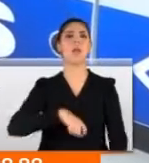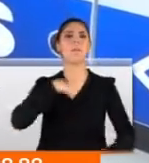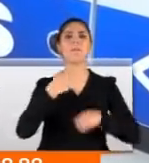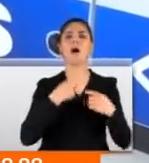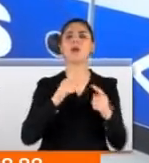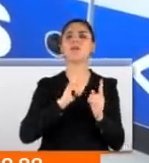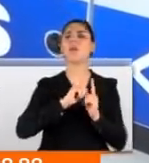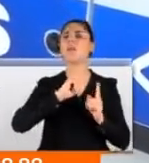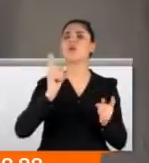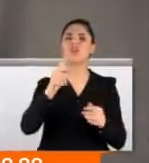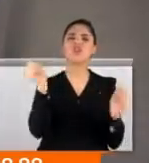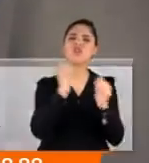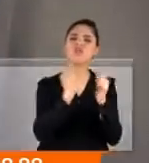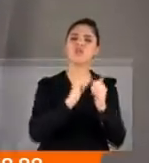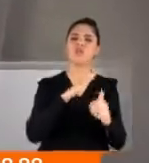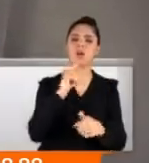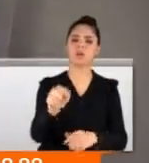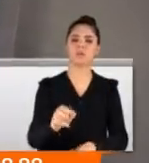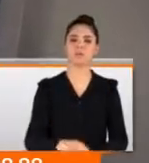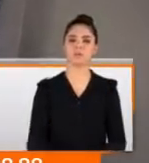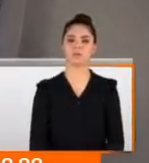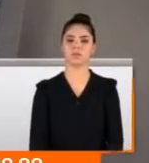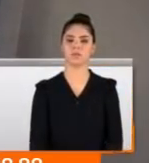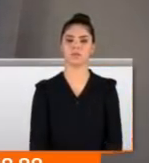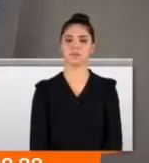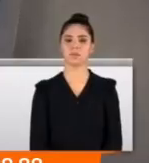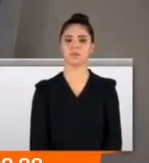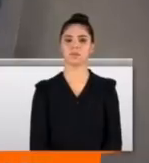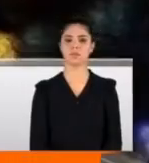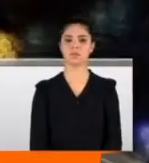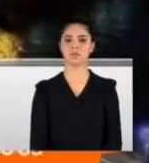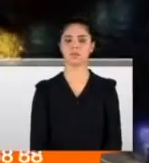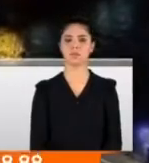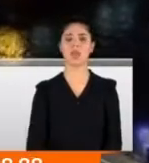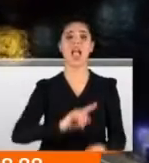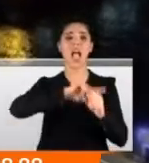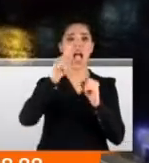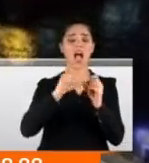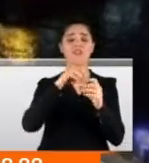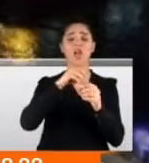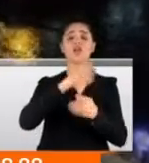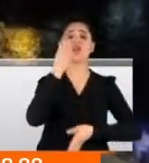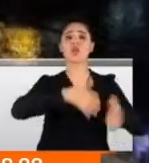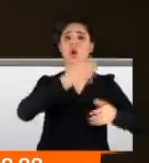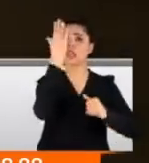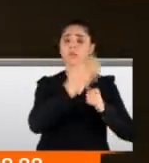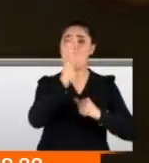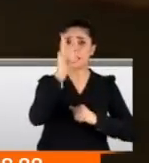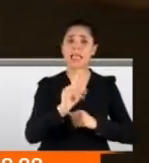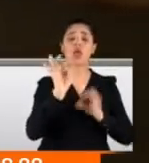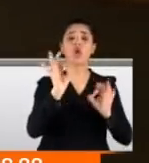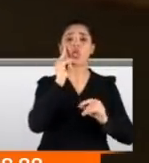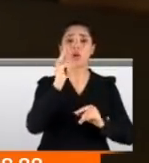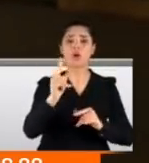ise ardı arkası kesilmedi. Ne için gitti fasanı? Yemek için, ne için? Hafta içi sokağa çıkma kısıtlamasının ilk gününde